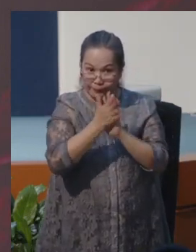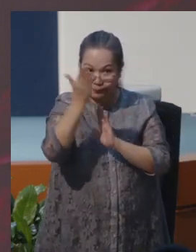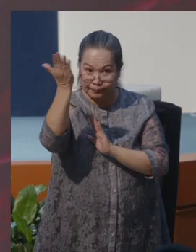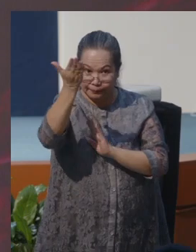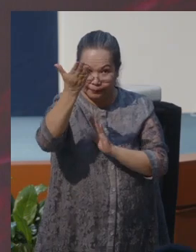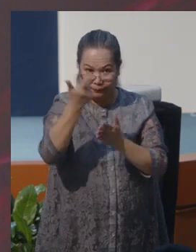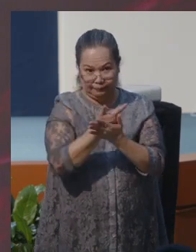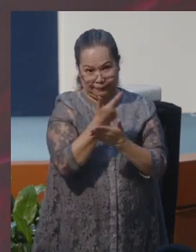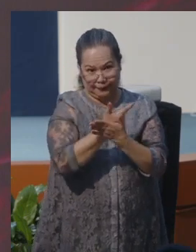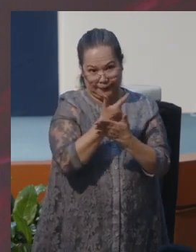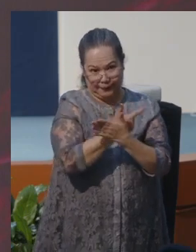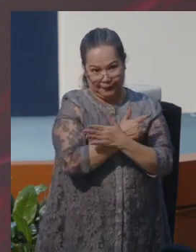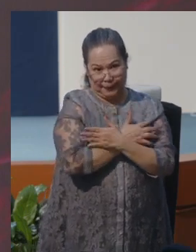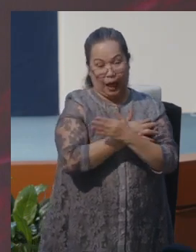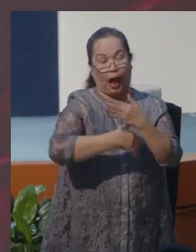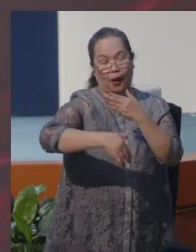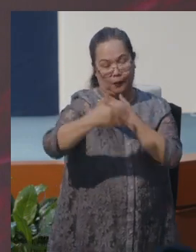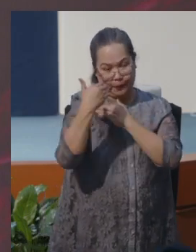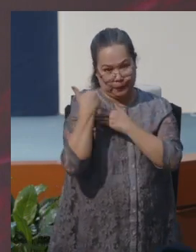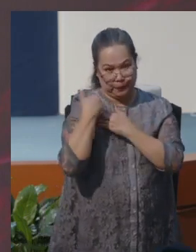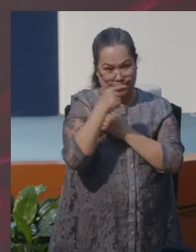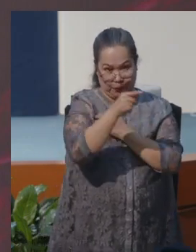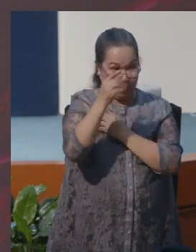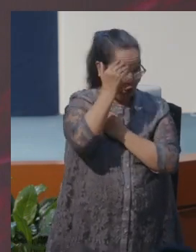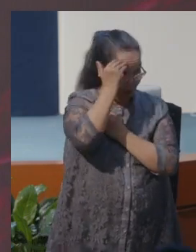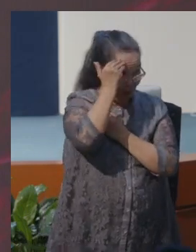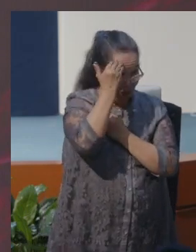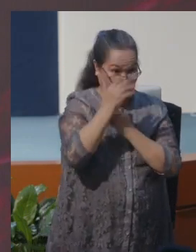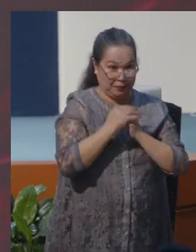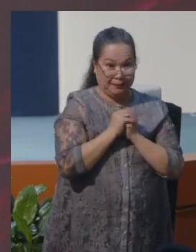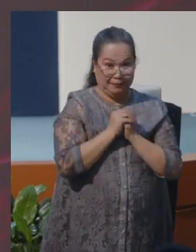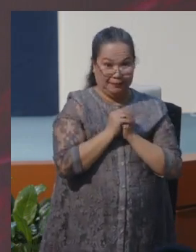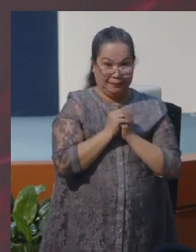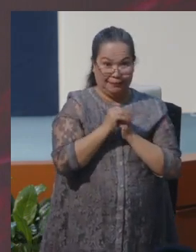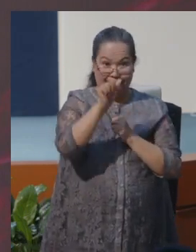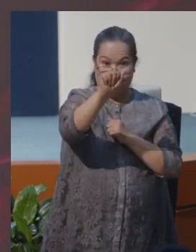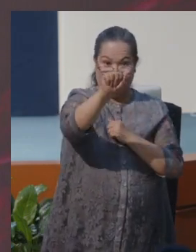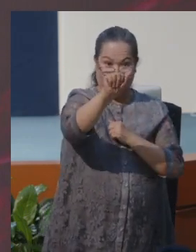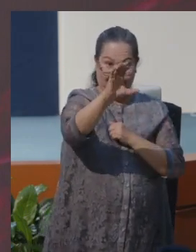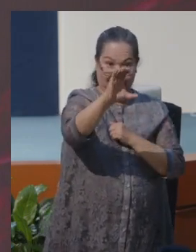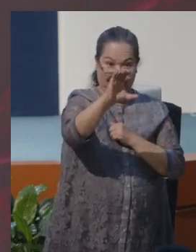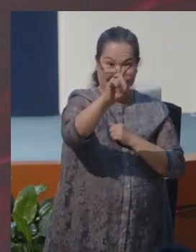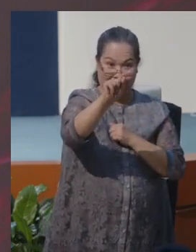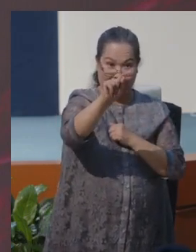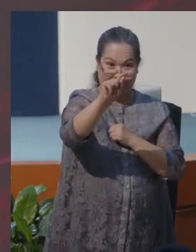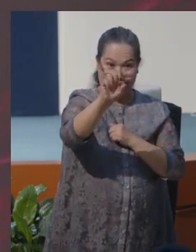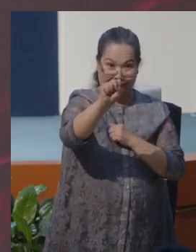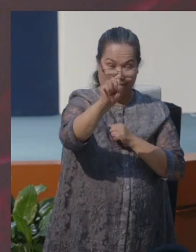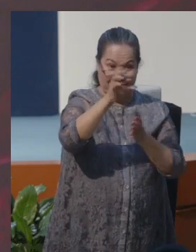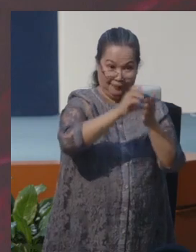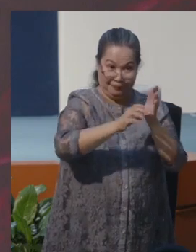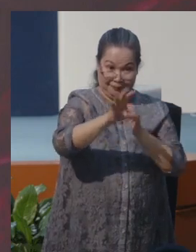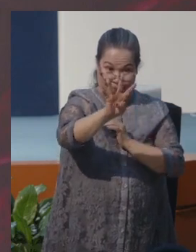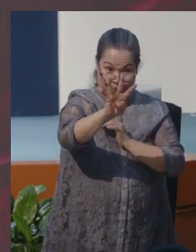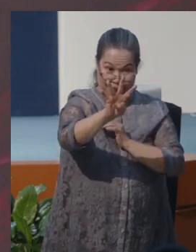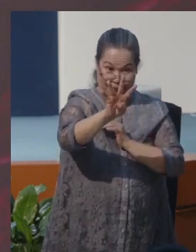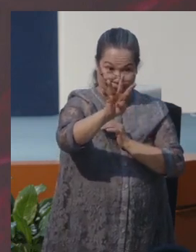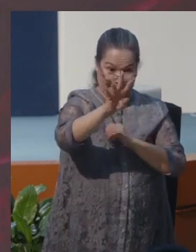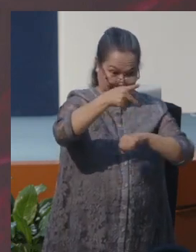ng gospel. Alam niyo mga kapatid, sa Acts chapter 4, nung si Peter at si